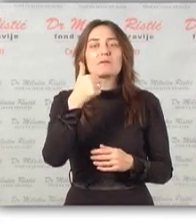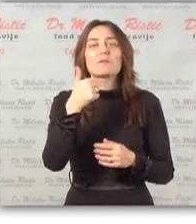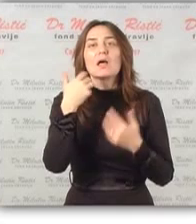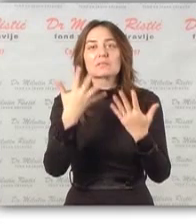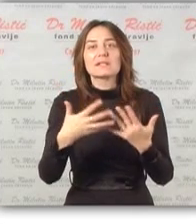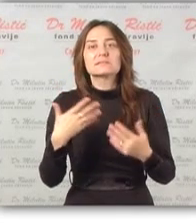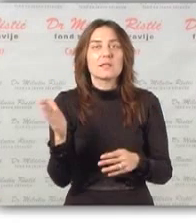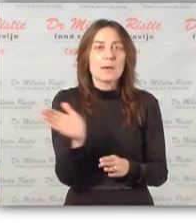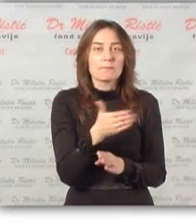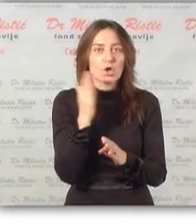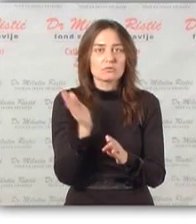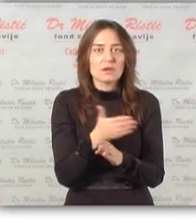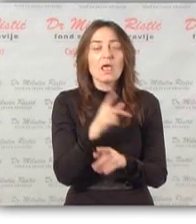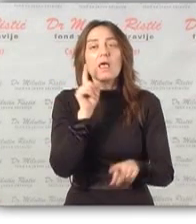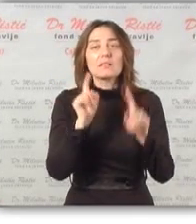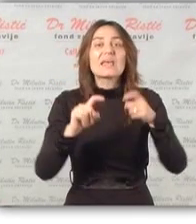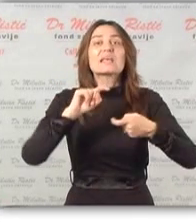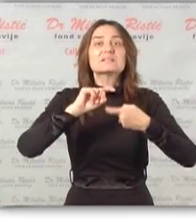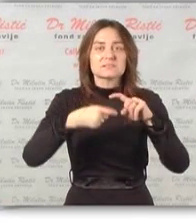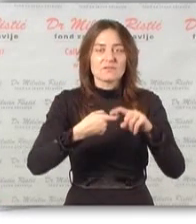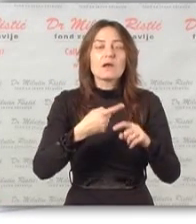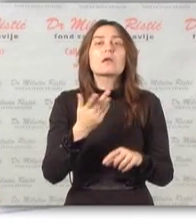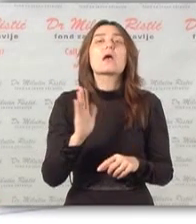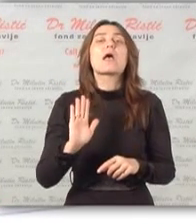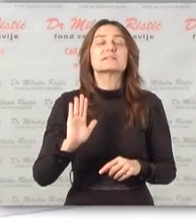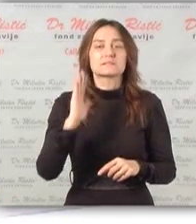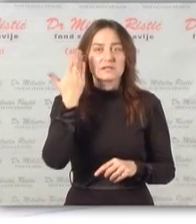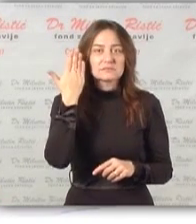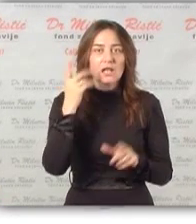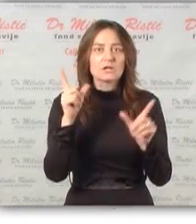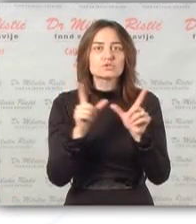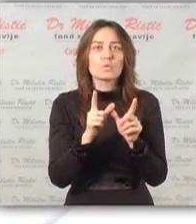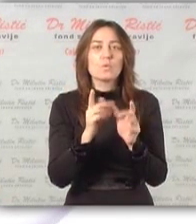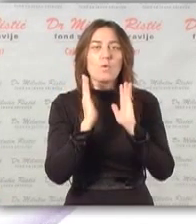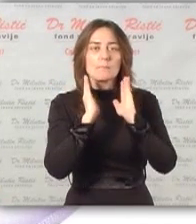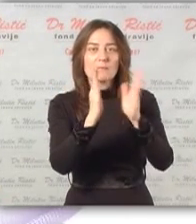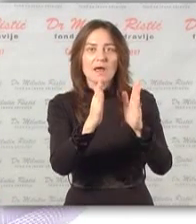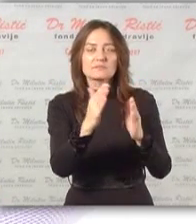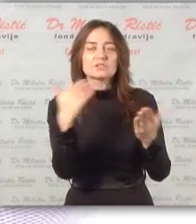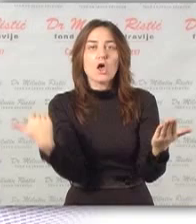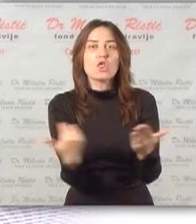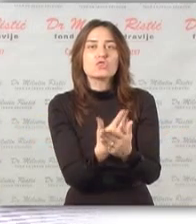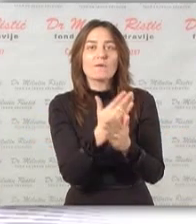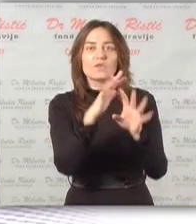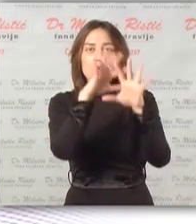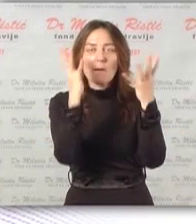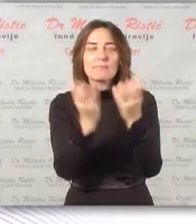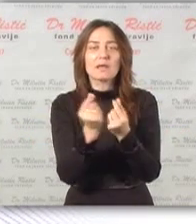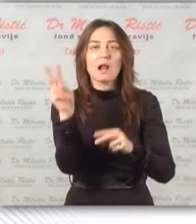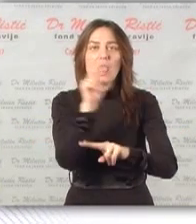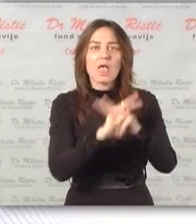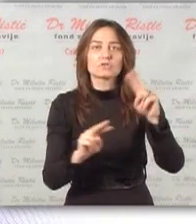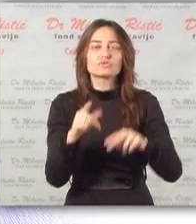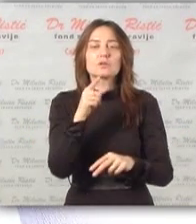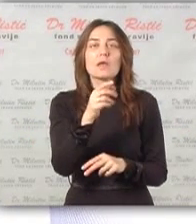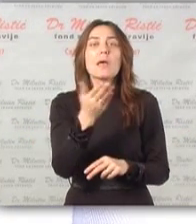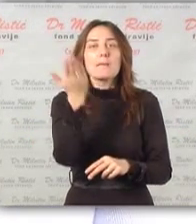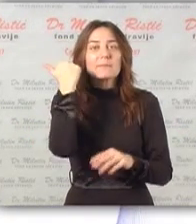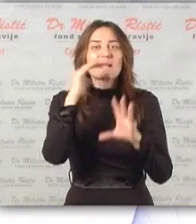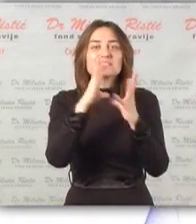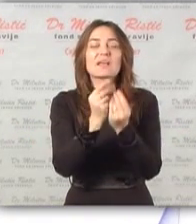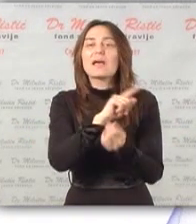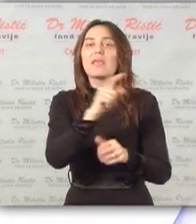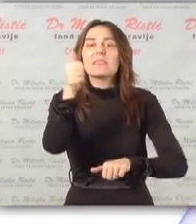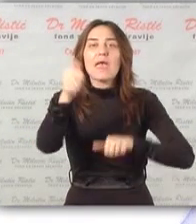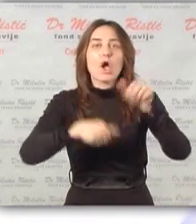decenija protekla, ali neke stvari su se iskristalisale u pravcu sasvim novih oblika lečenja i to